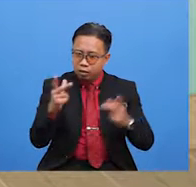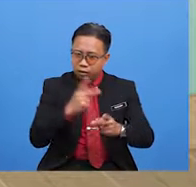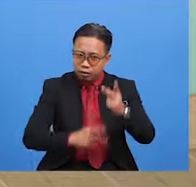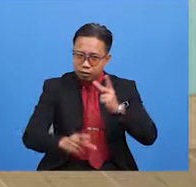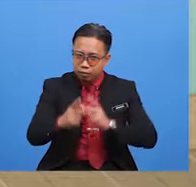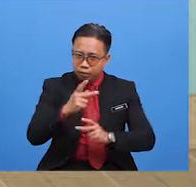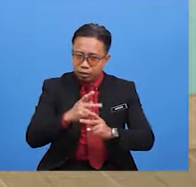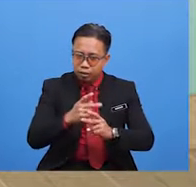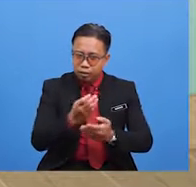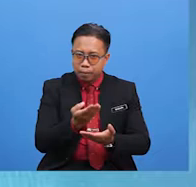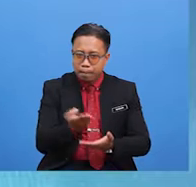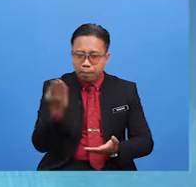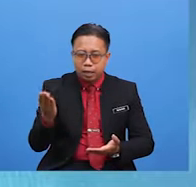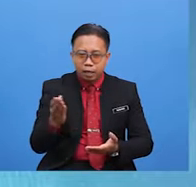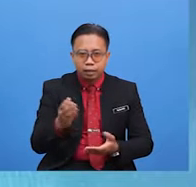bahan asal petrol.